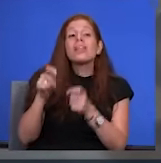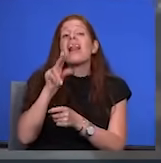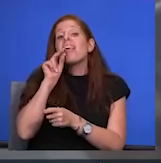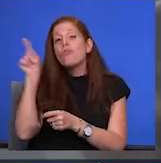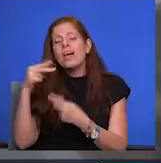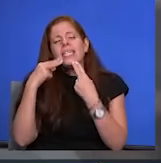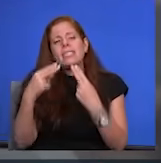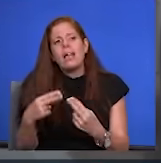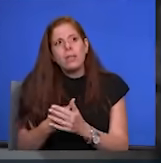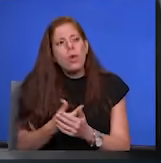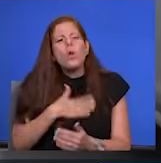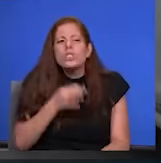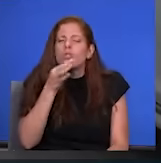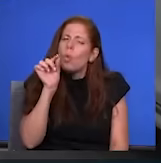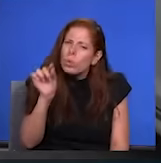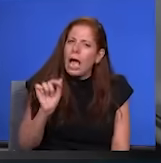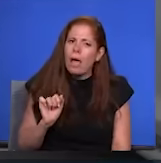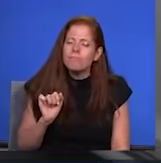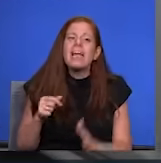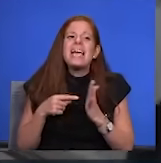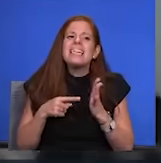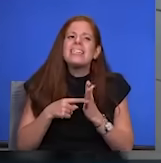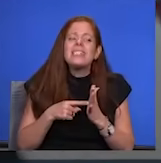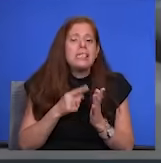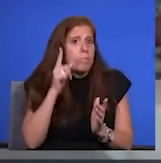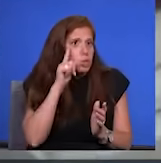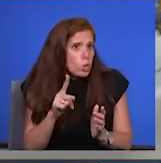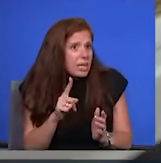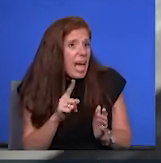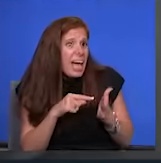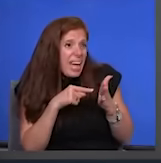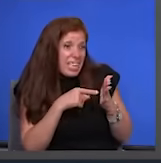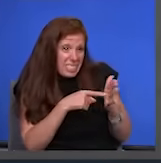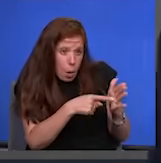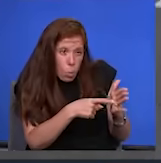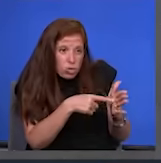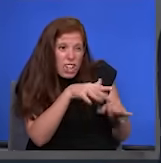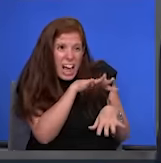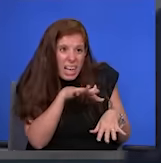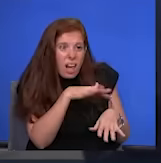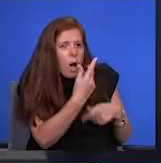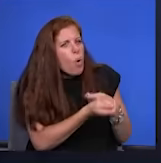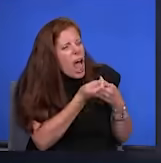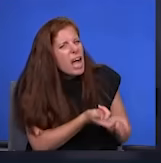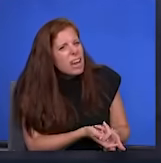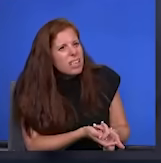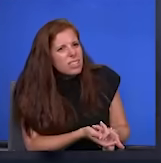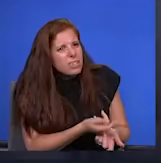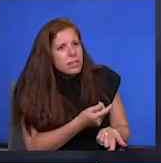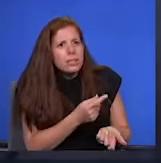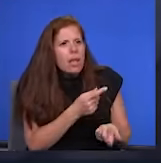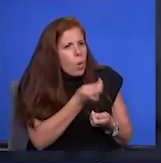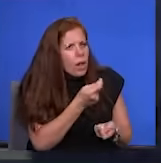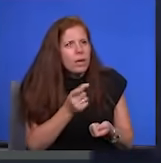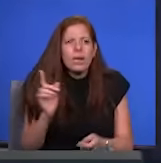תענה לך. לא, אני רוצה לשאול אותך דווקא, כי עד כמה שאני יודע, הייעוד של הקרקע פה... הכל פרסם. הכל חקלאית. לא, שנייה, הכל חקלאי.